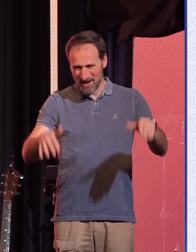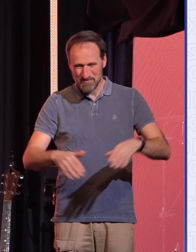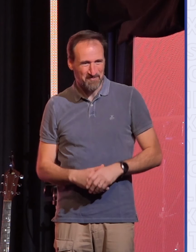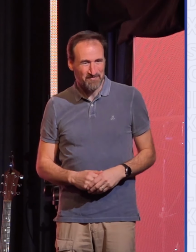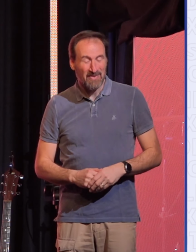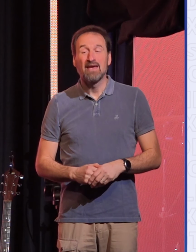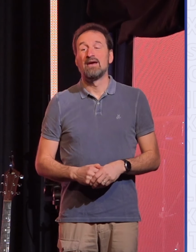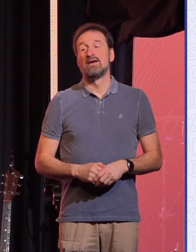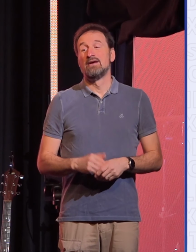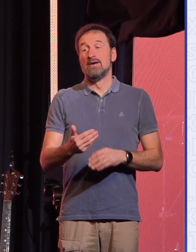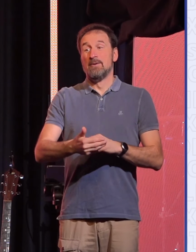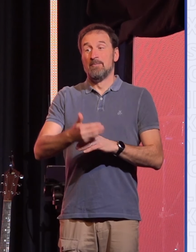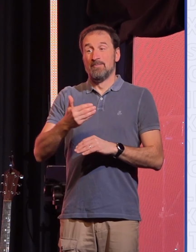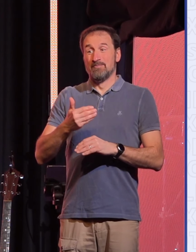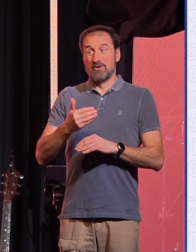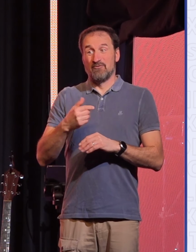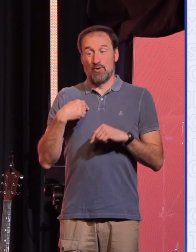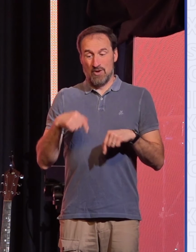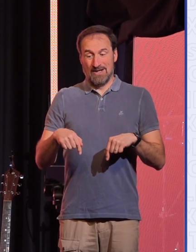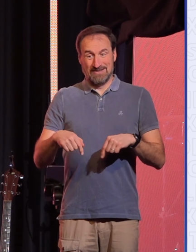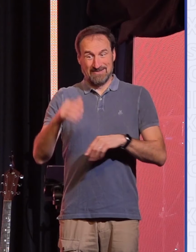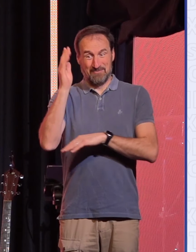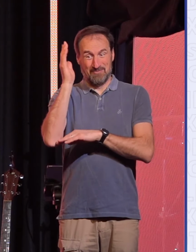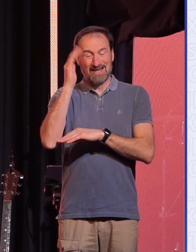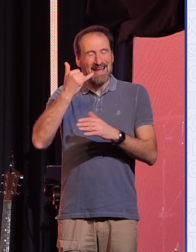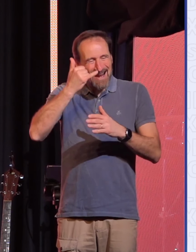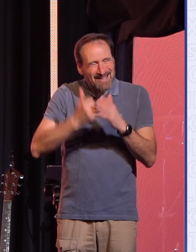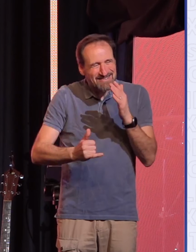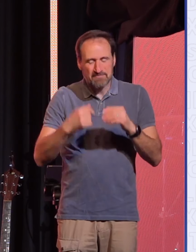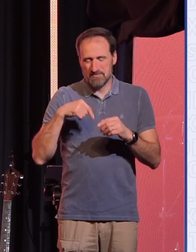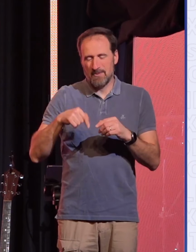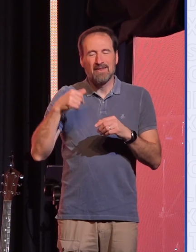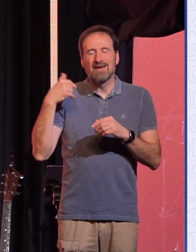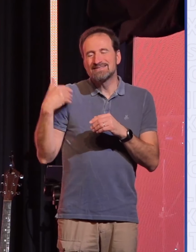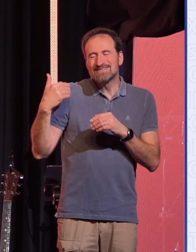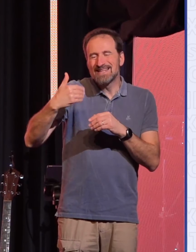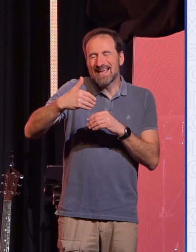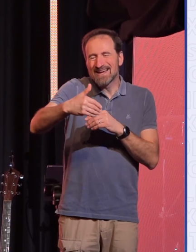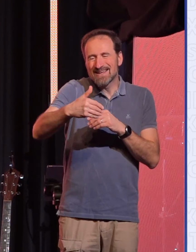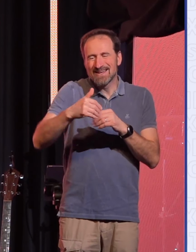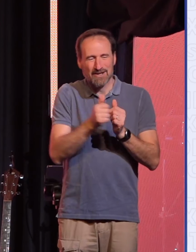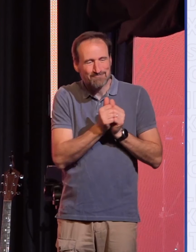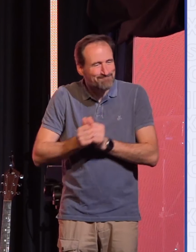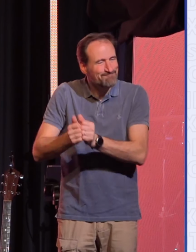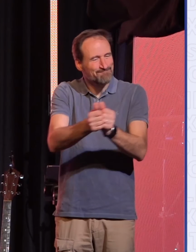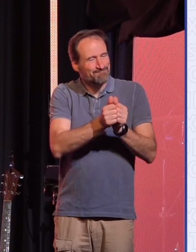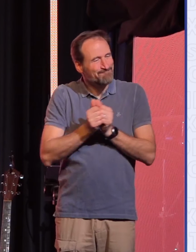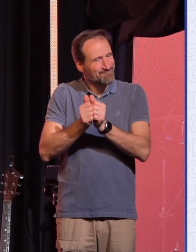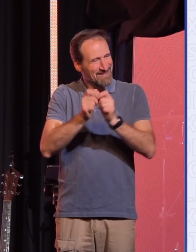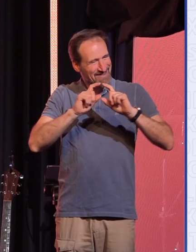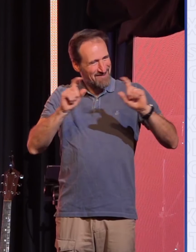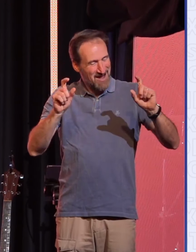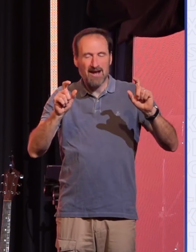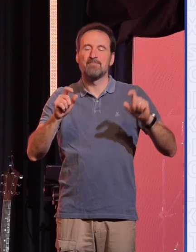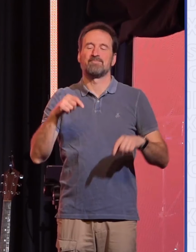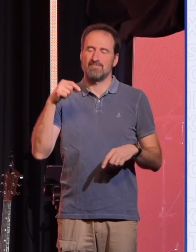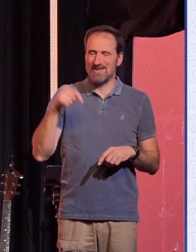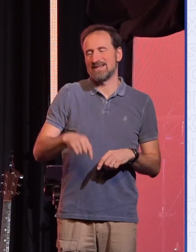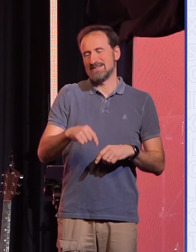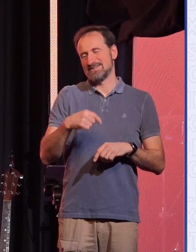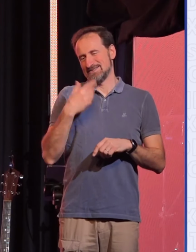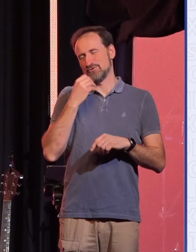letzte Predigt von dieser Predigtserie Together reingehen, lass uns einfach nochmal kurz zusammen beten. Vater, ich danke dir, dass du da bist.